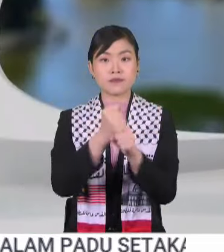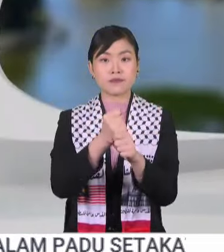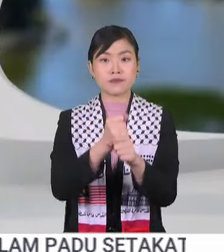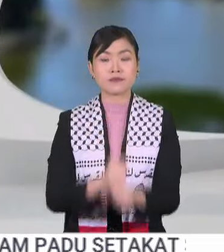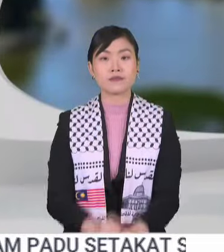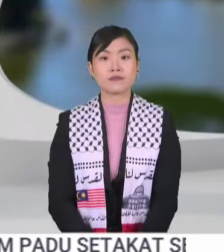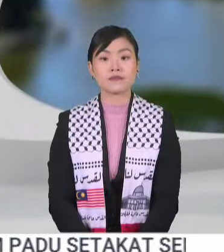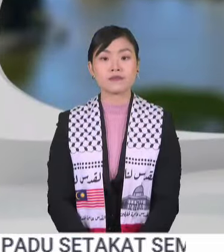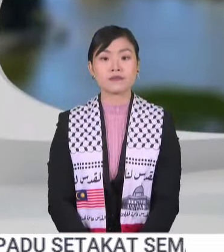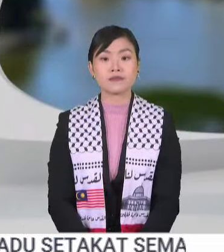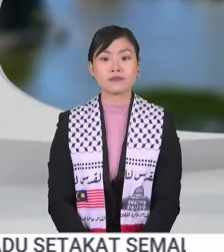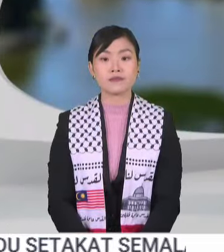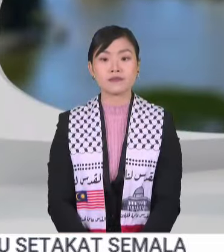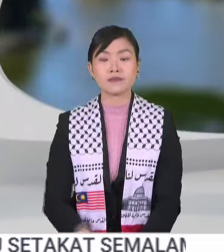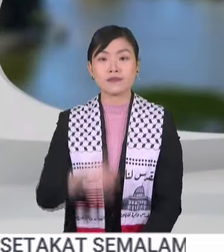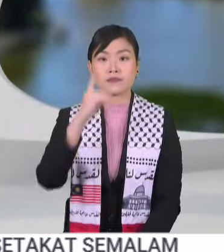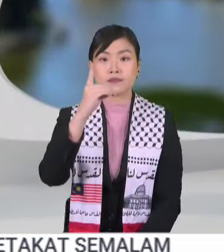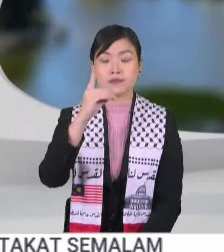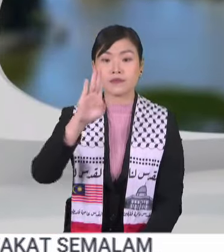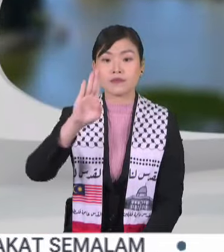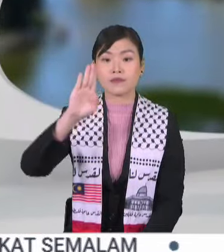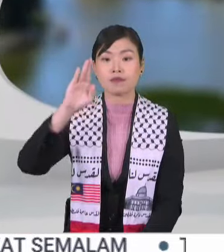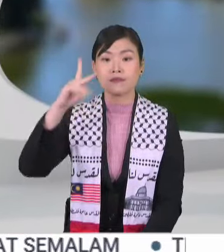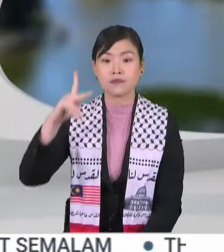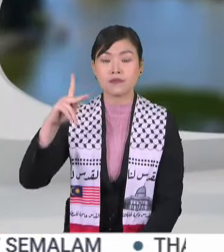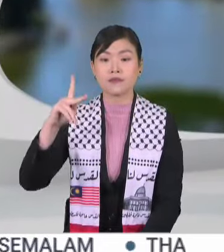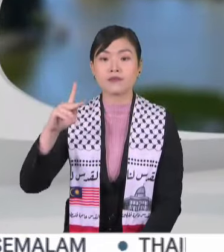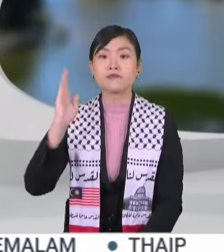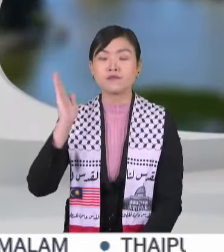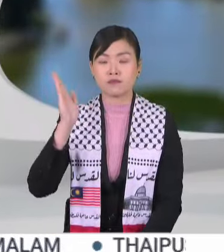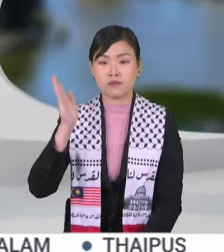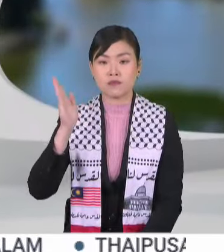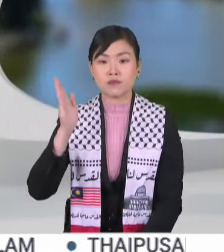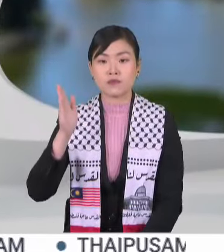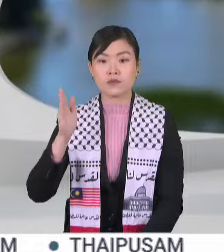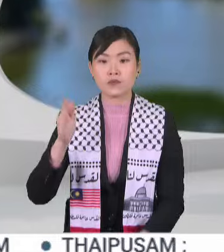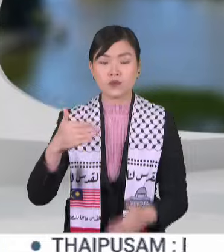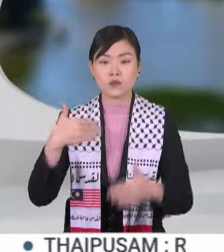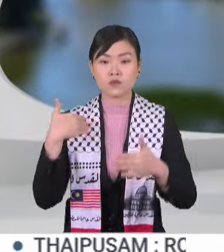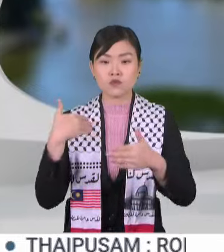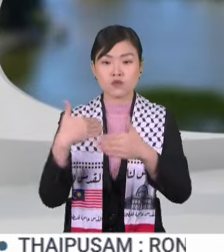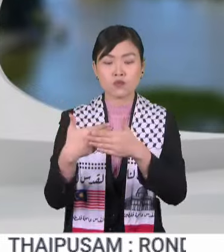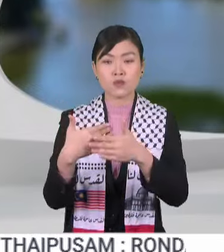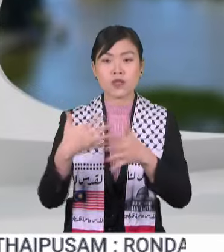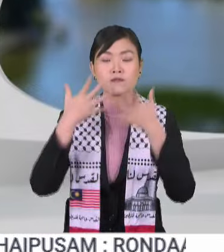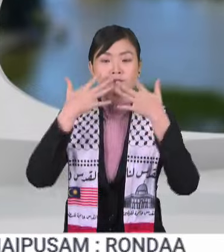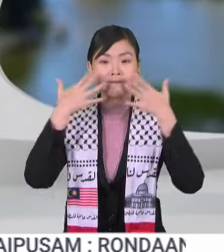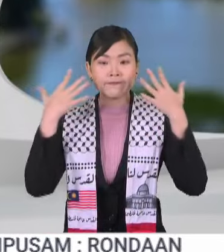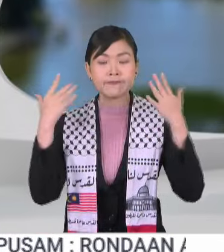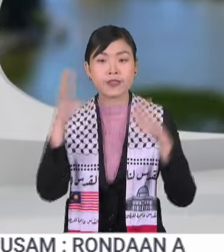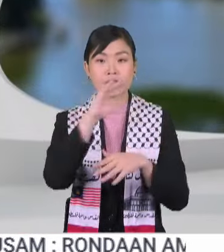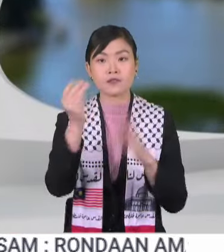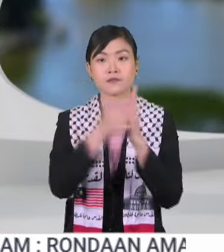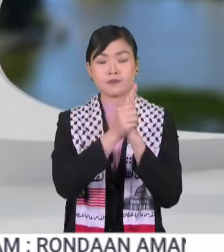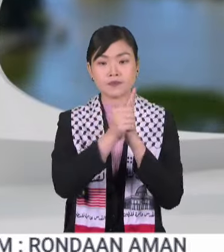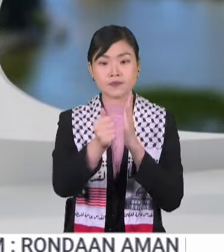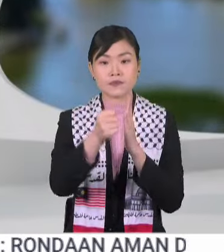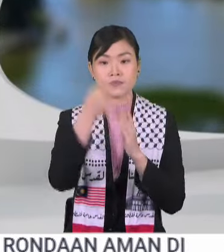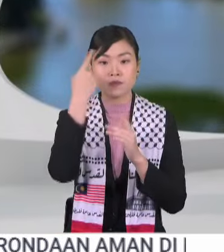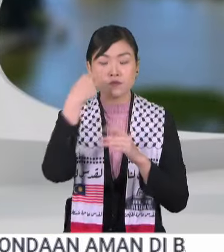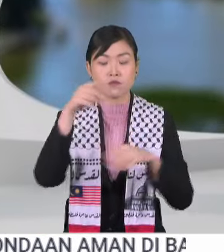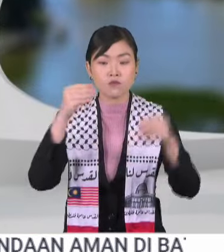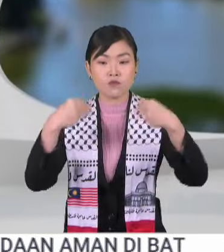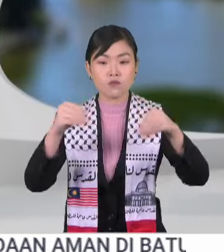sah dewan Bandar Raya Kuching Utara dbku akan menggunakan pendekatan lebih mesra dan efisien kepada penjajah